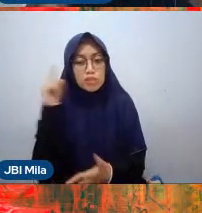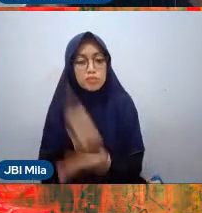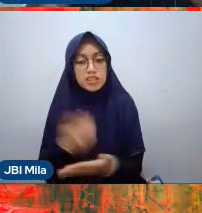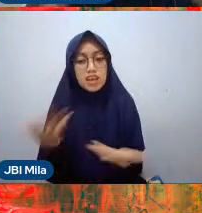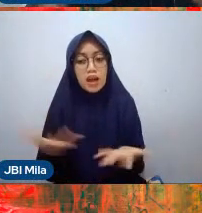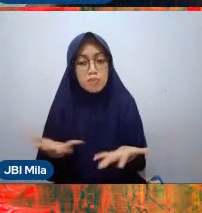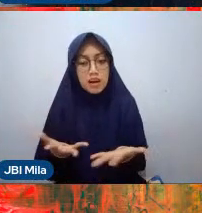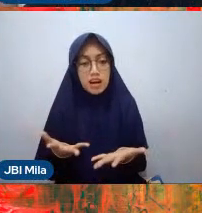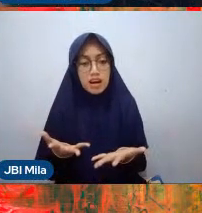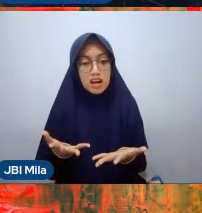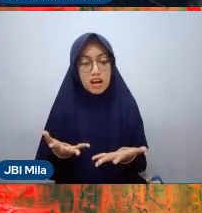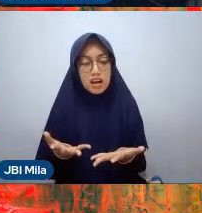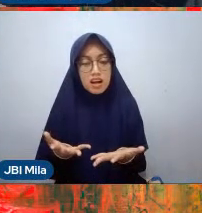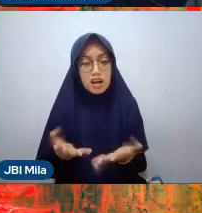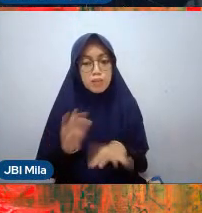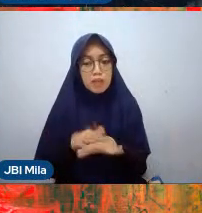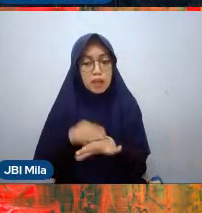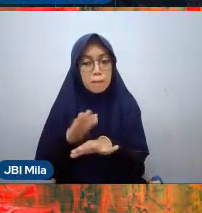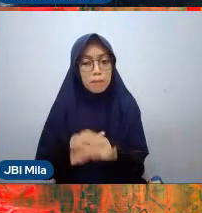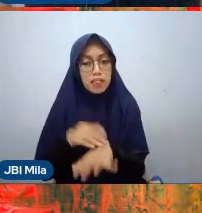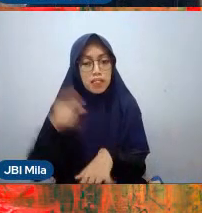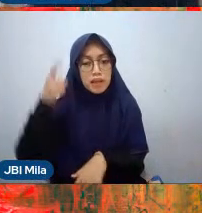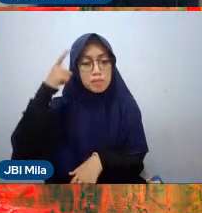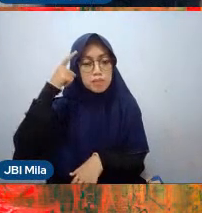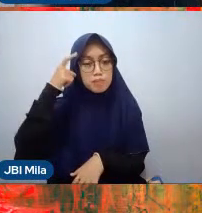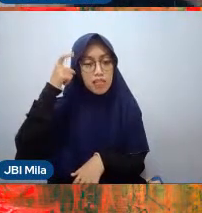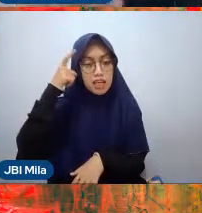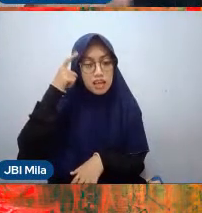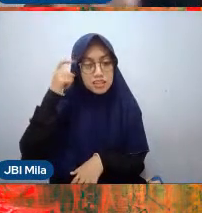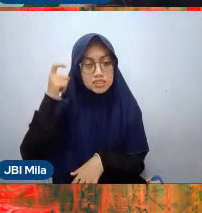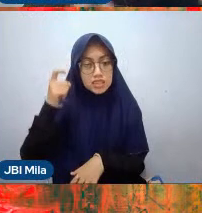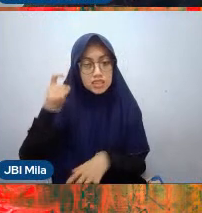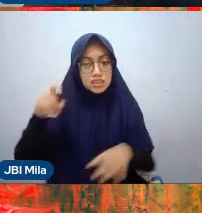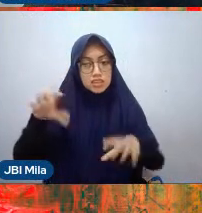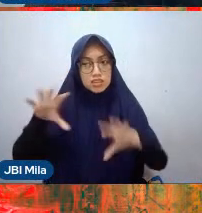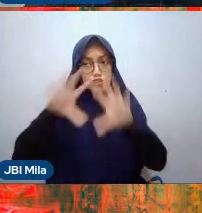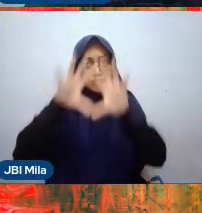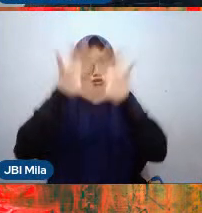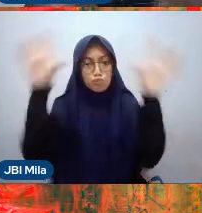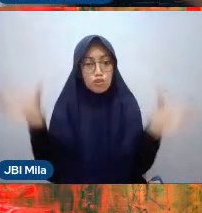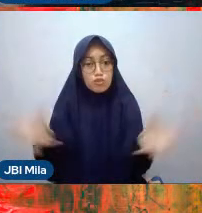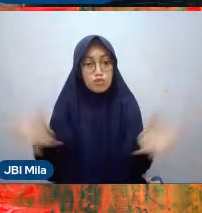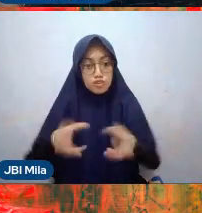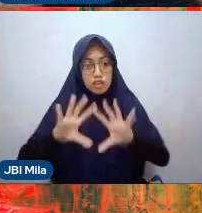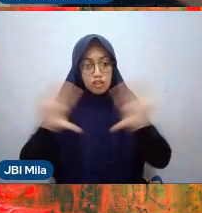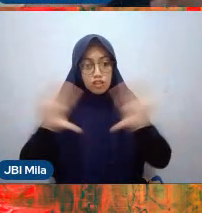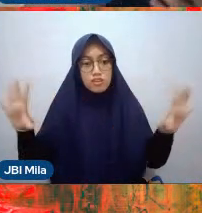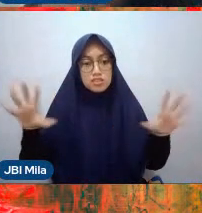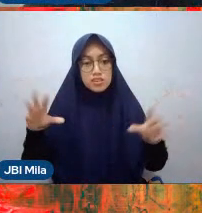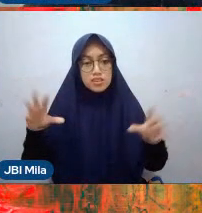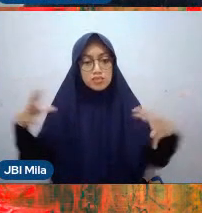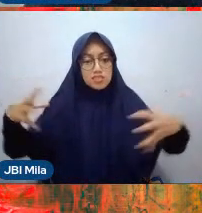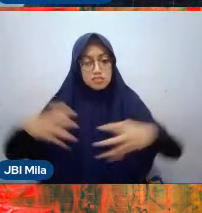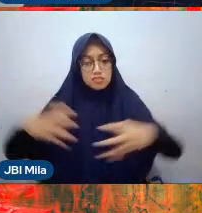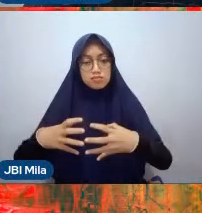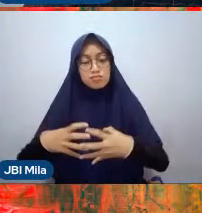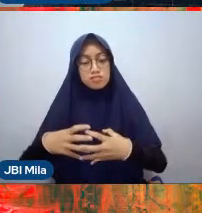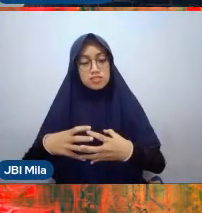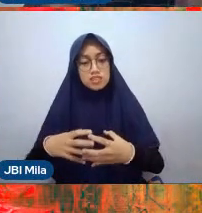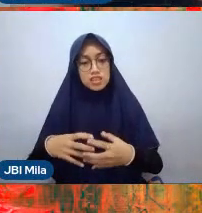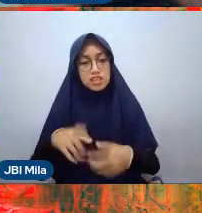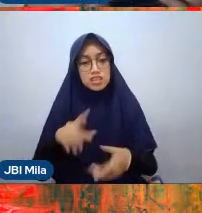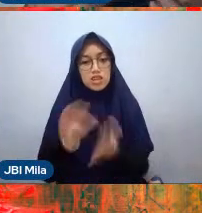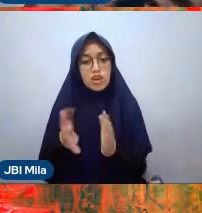belajar dunia luar lewat sebuah bermain peran. Jadi nggak pakai alat pun oke-oke